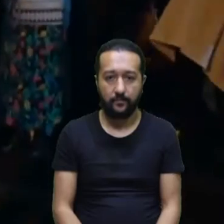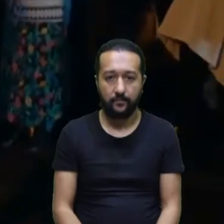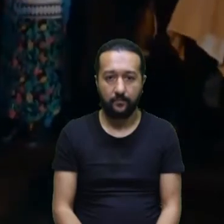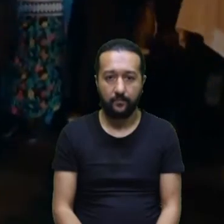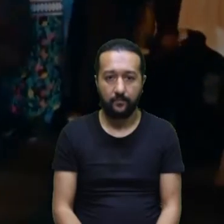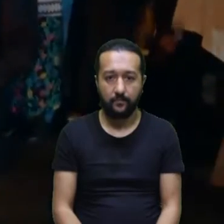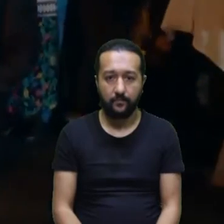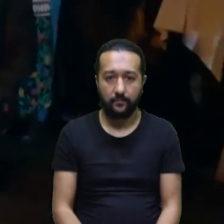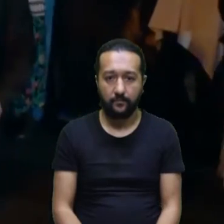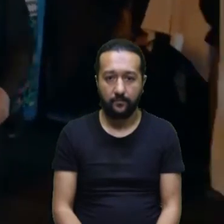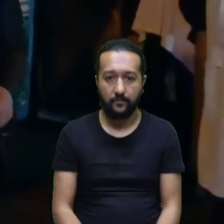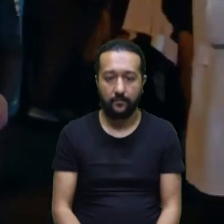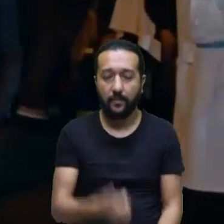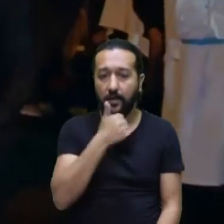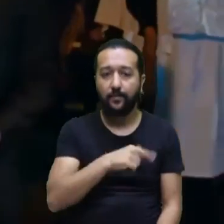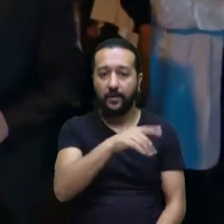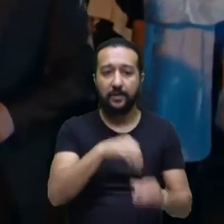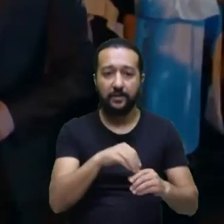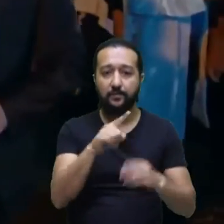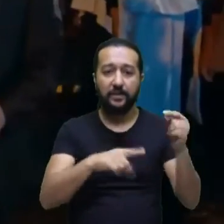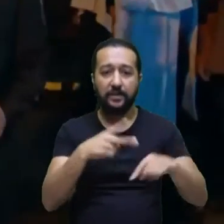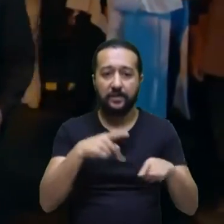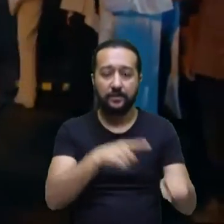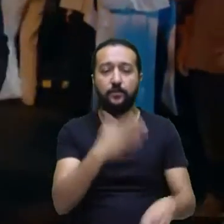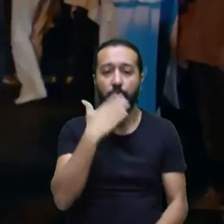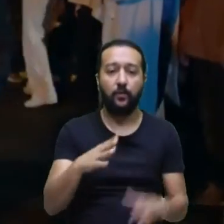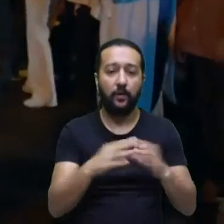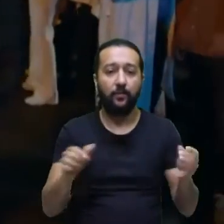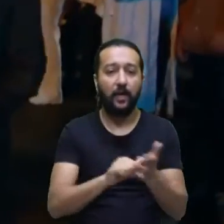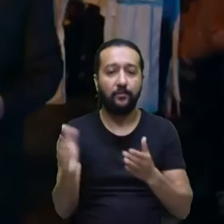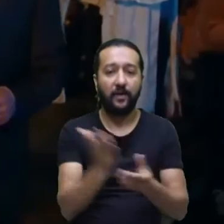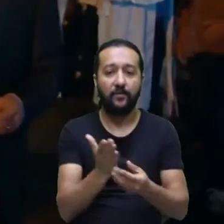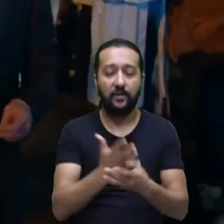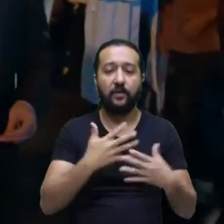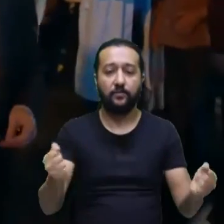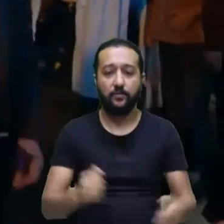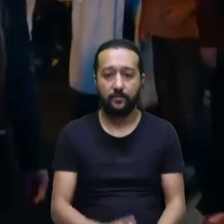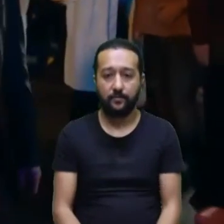hemşire de girdi. Abi içeride hiç biz bırakmamışlar. Bütün dokümanları almışlar.